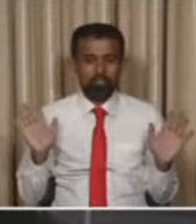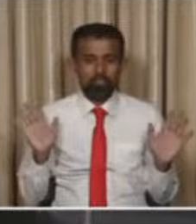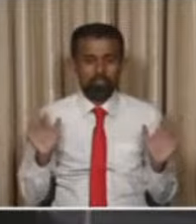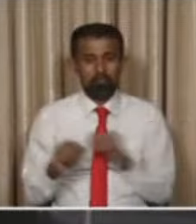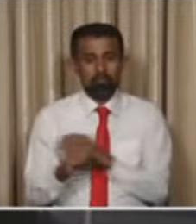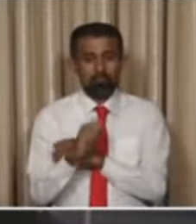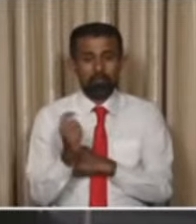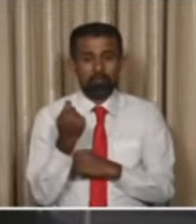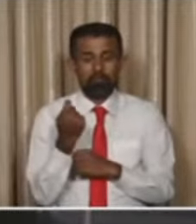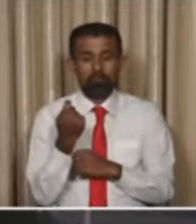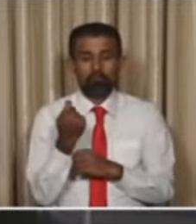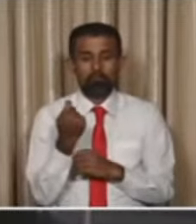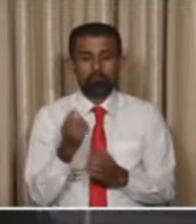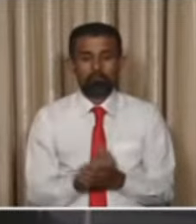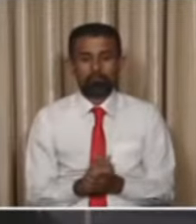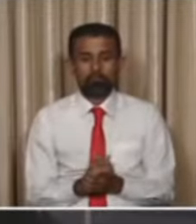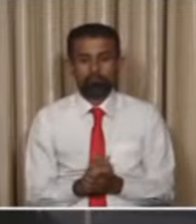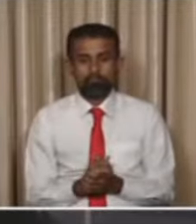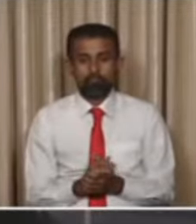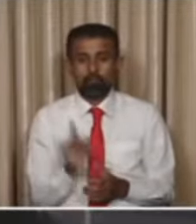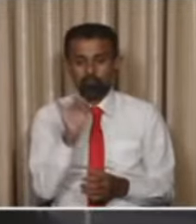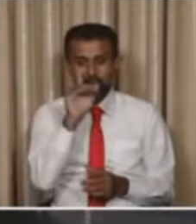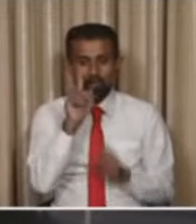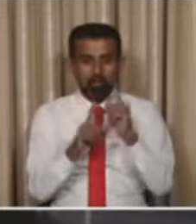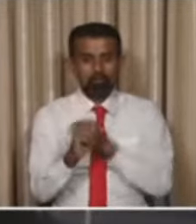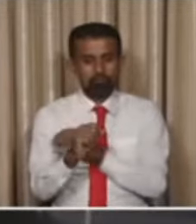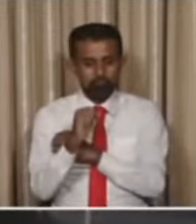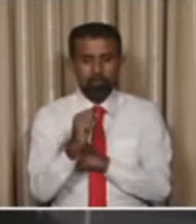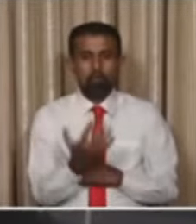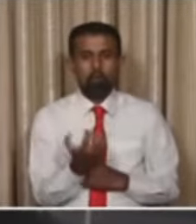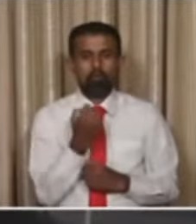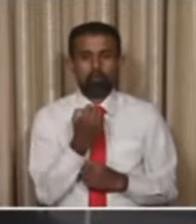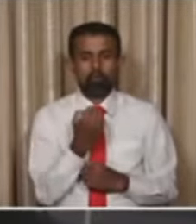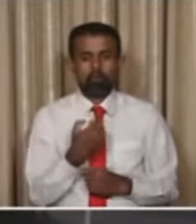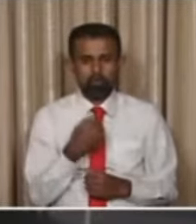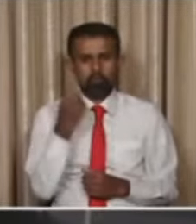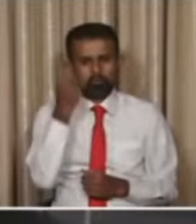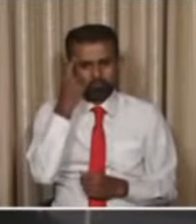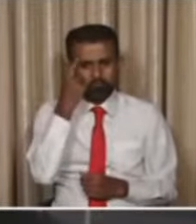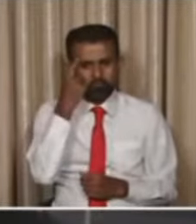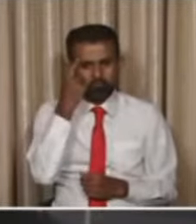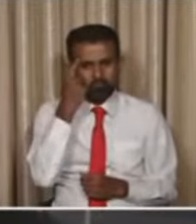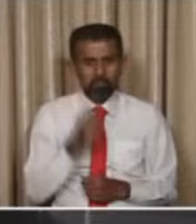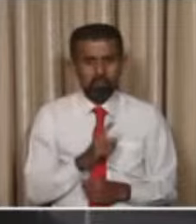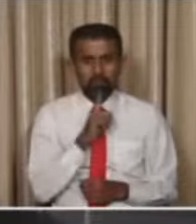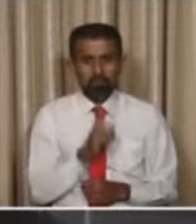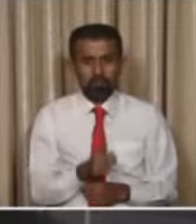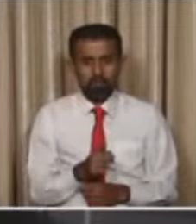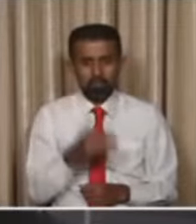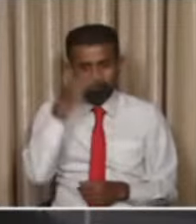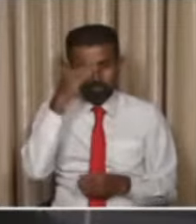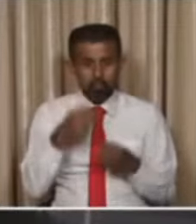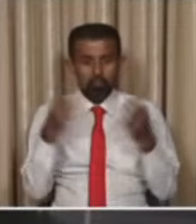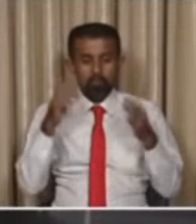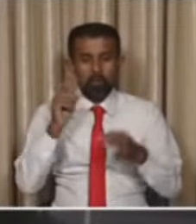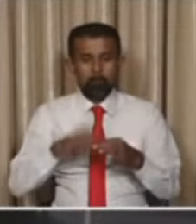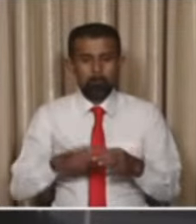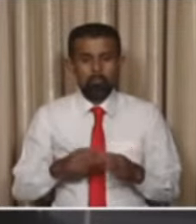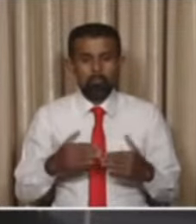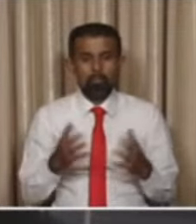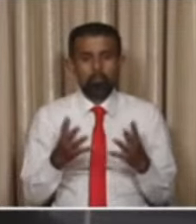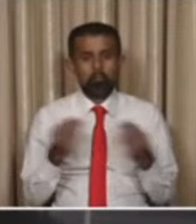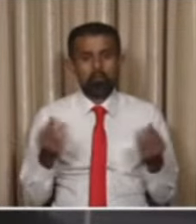මේවා විනාශ කරන්න කාලය අවසානයි. කතා කරන්න හයිය තියෙන්න ඕනේ. ඒ නිසා මම කල්පනා කරේ මේක කියන්න. මොකද පාස්කු ඉරිදා ප්‍රශ්නය තාම විසඳලා